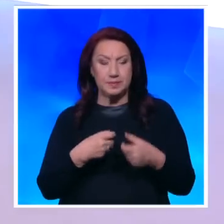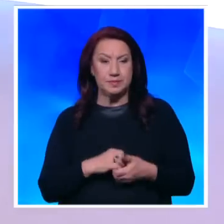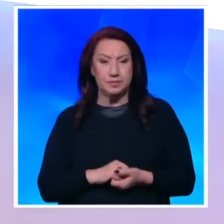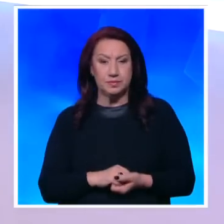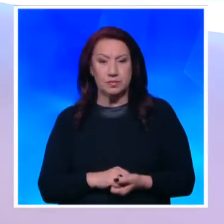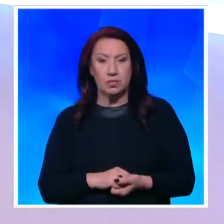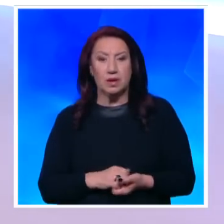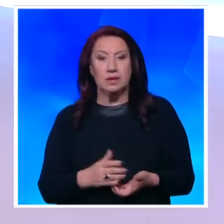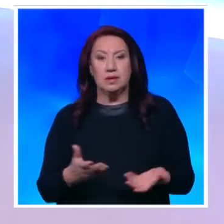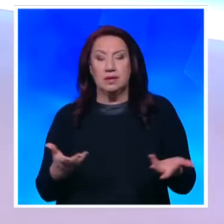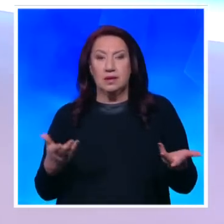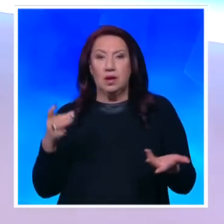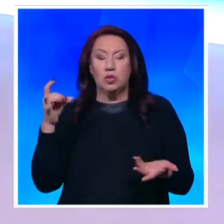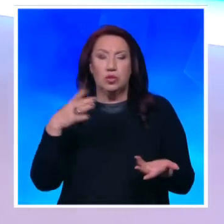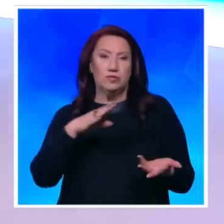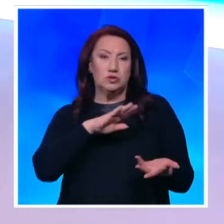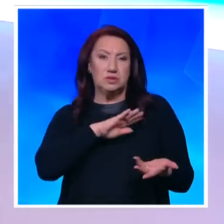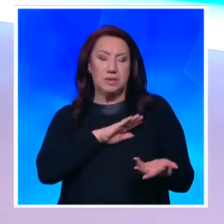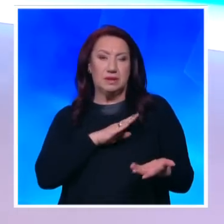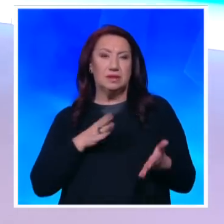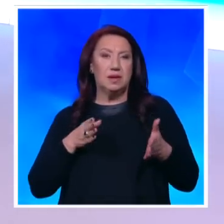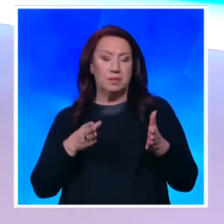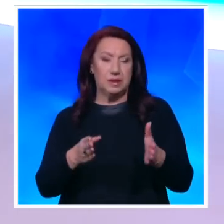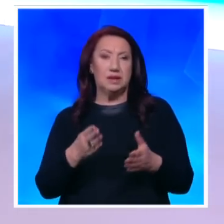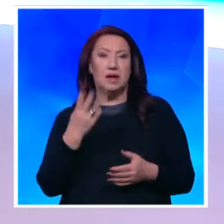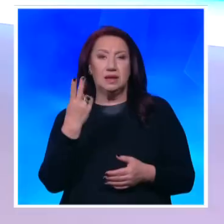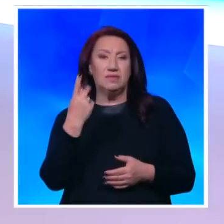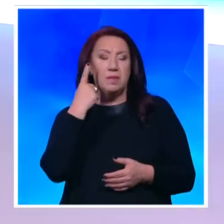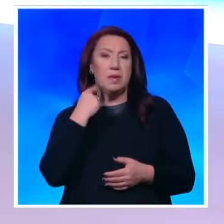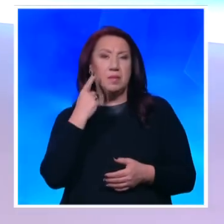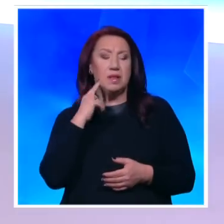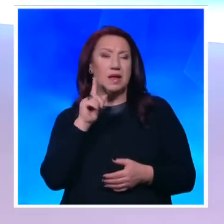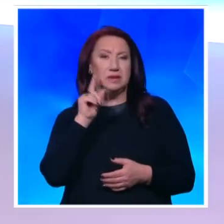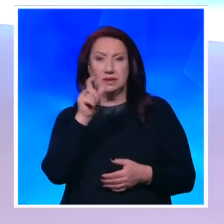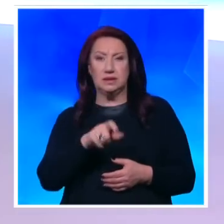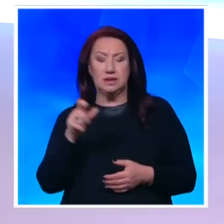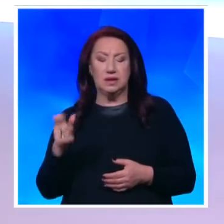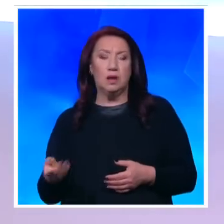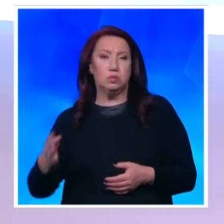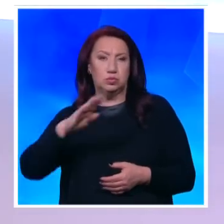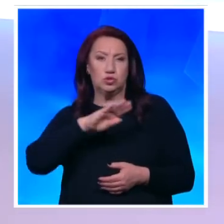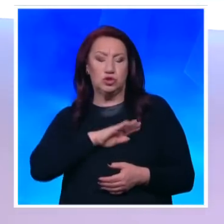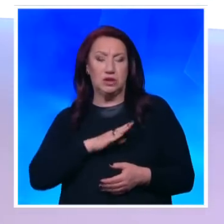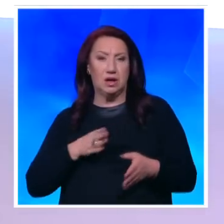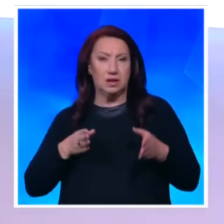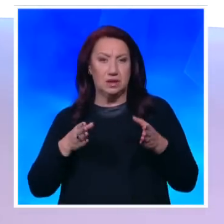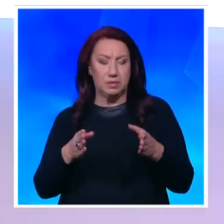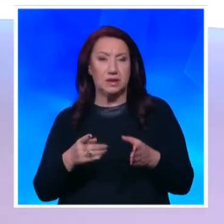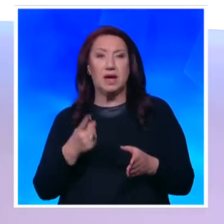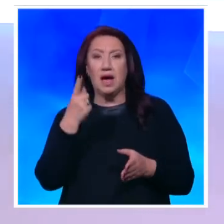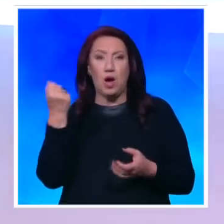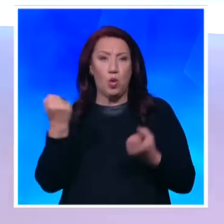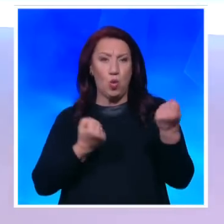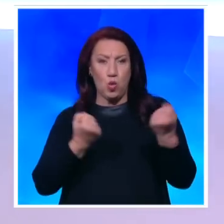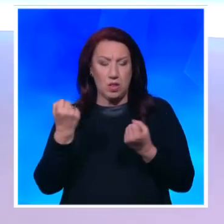Отново смърт на пътя. Двама младежи загинаха в София, пресичайки на пешеходна пътека, пометени от кола. Управлявана с висока скорост от 18